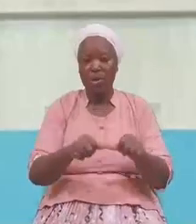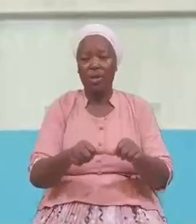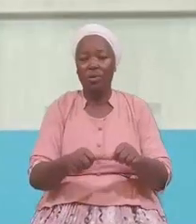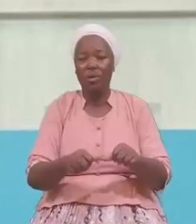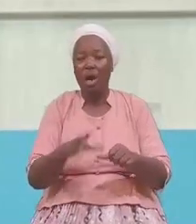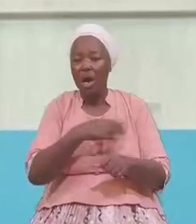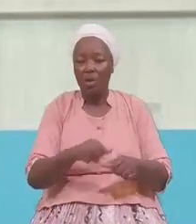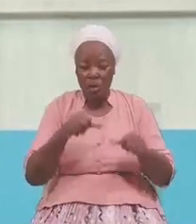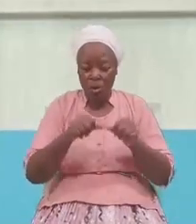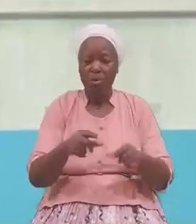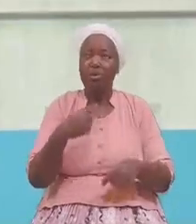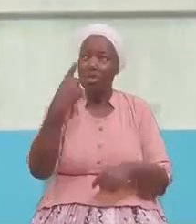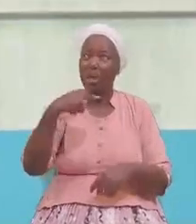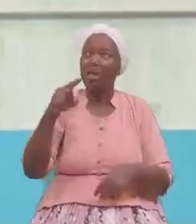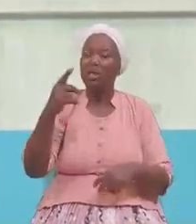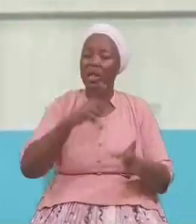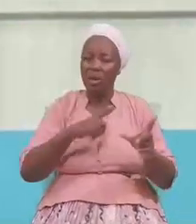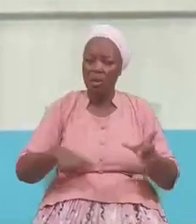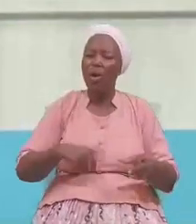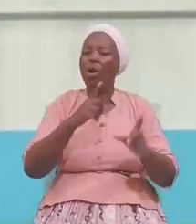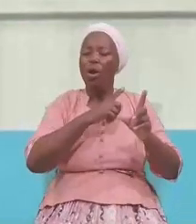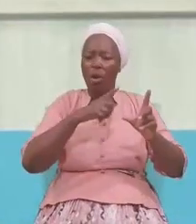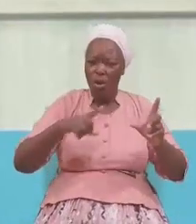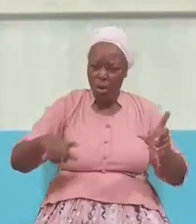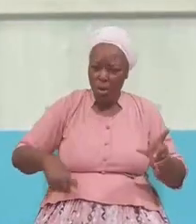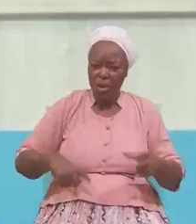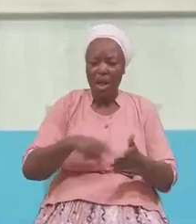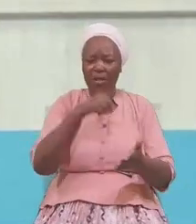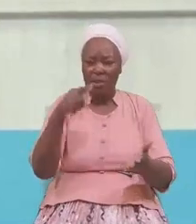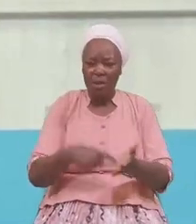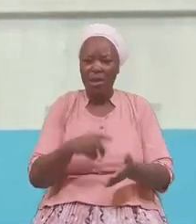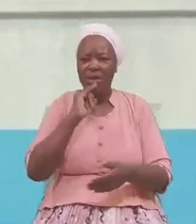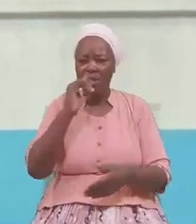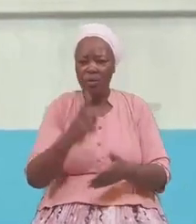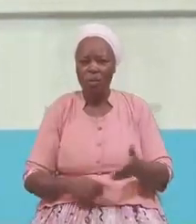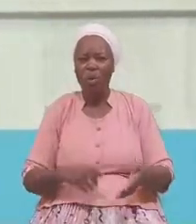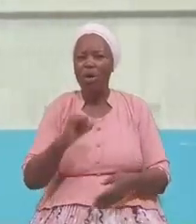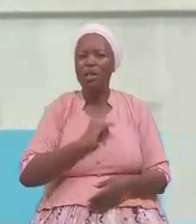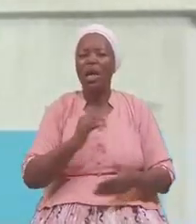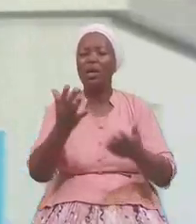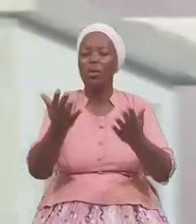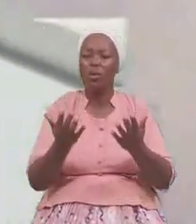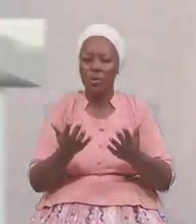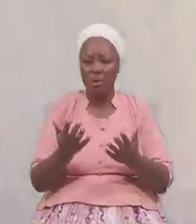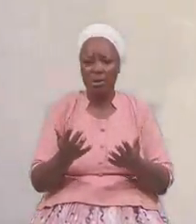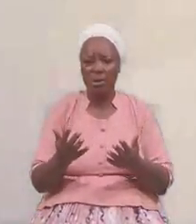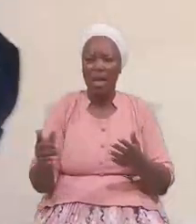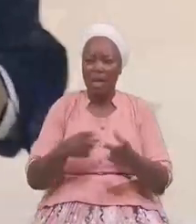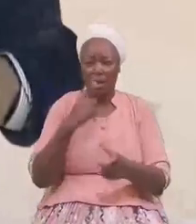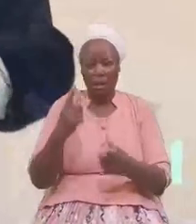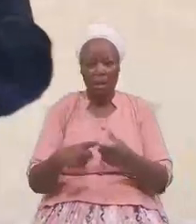lui dire, Seigneur, voici ce que je veux. On nous dit,